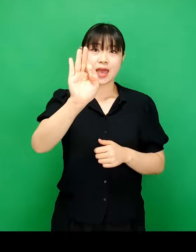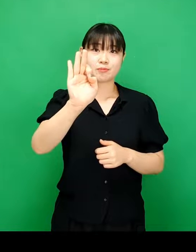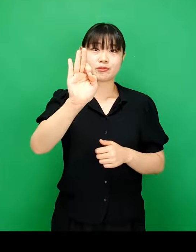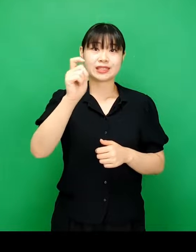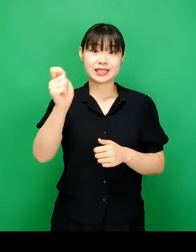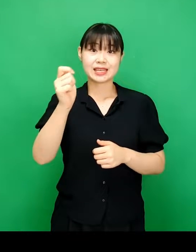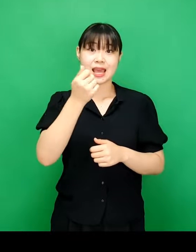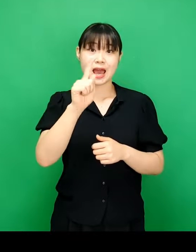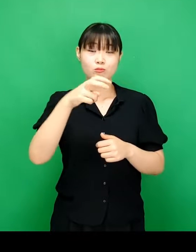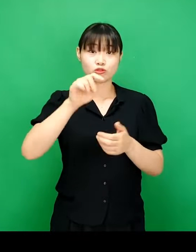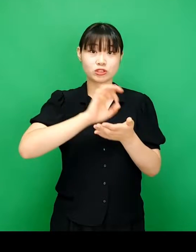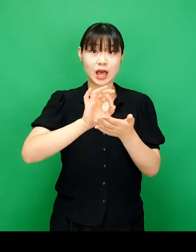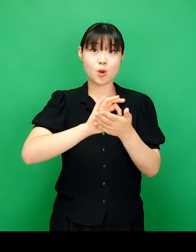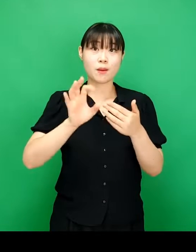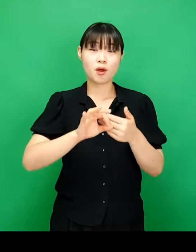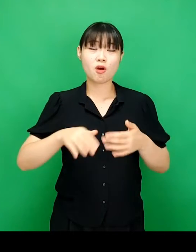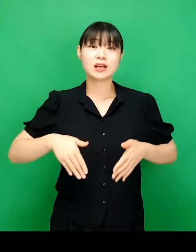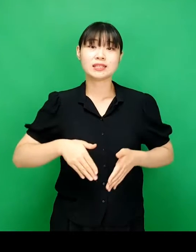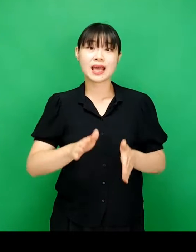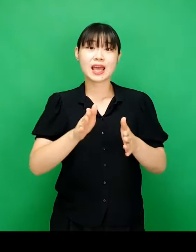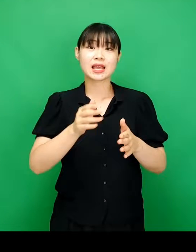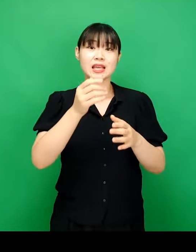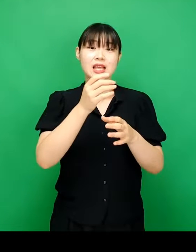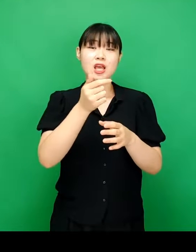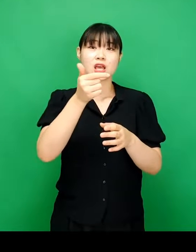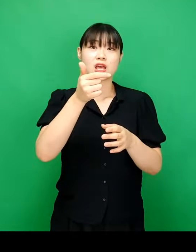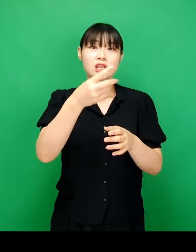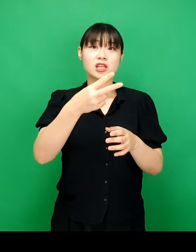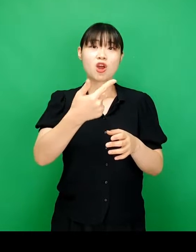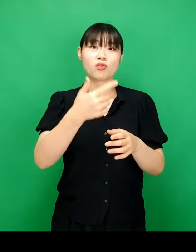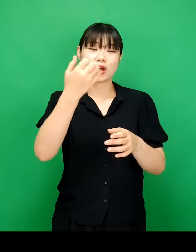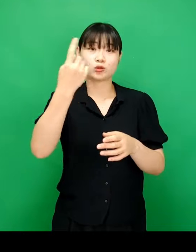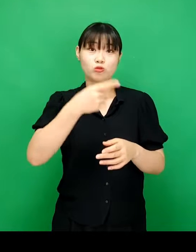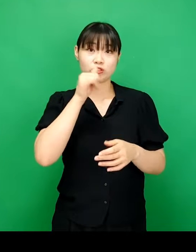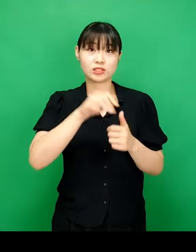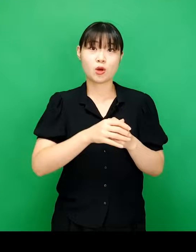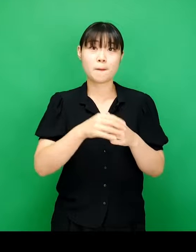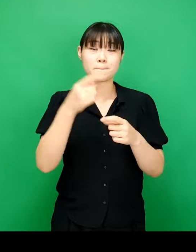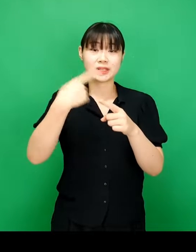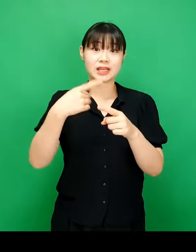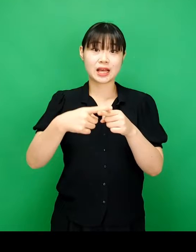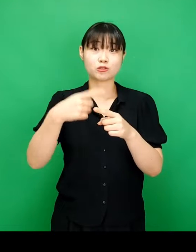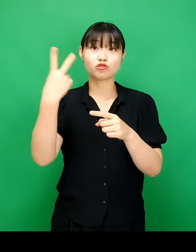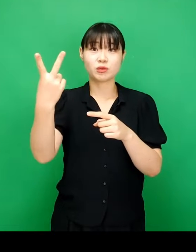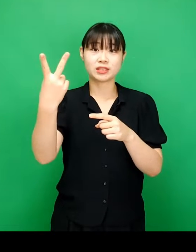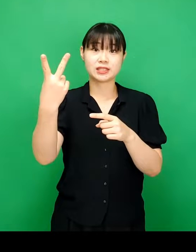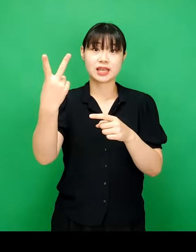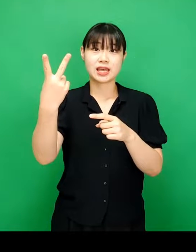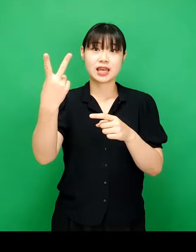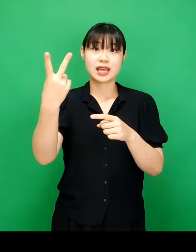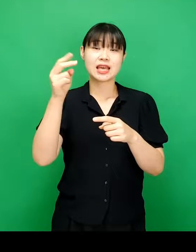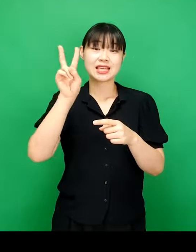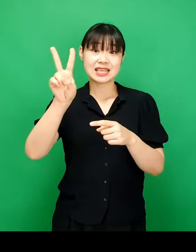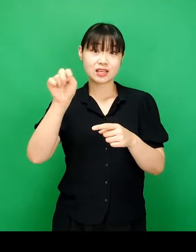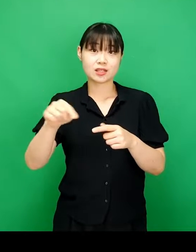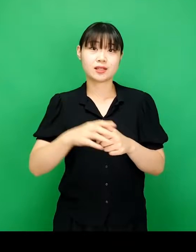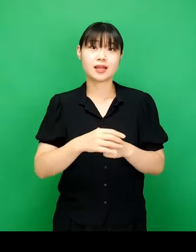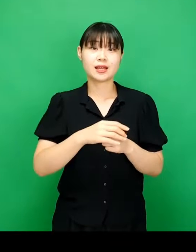레프트 함수를 사용하면 생년을 가져올 수 있습니다. 마찬가지로 두 번째 인수에는 2라고